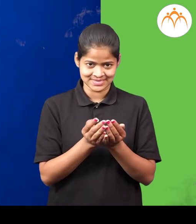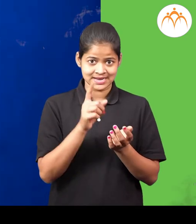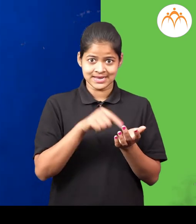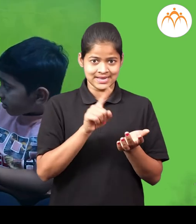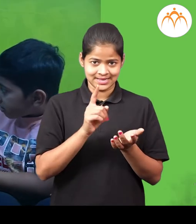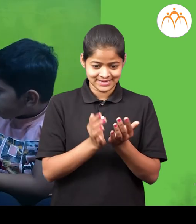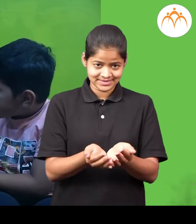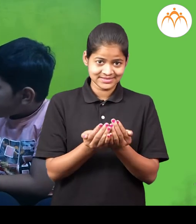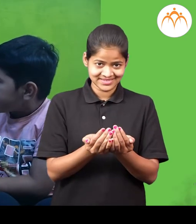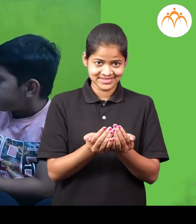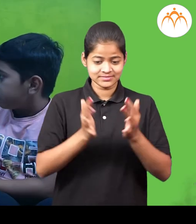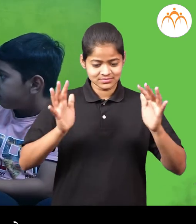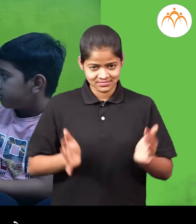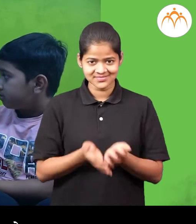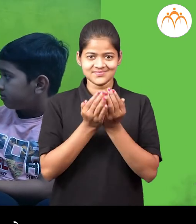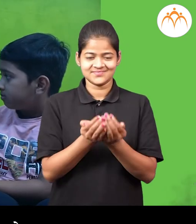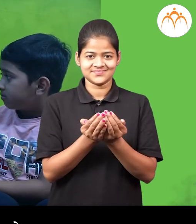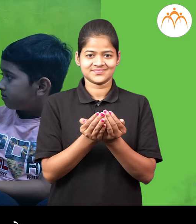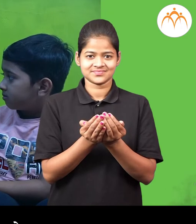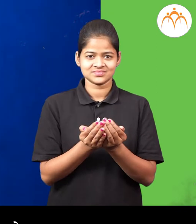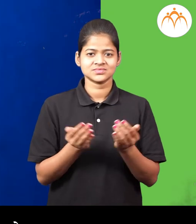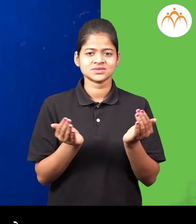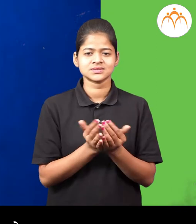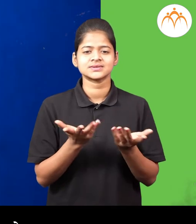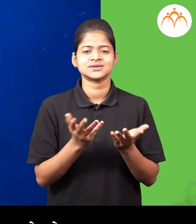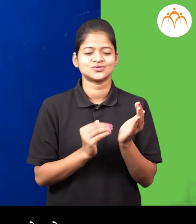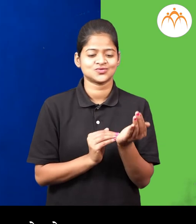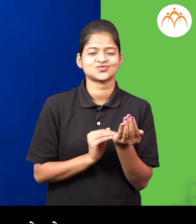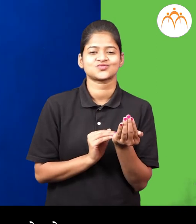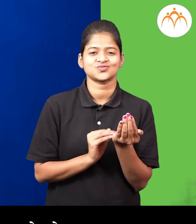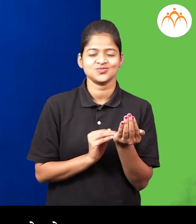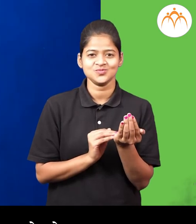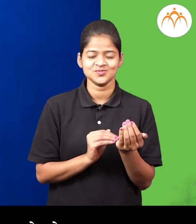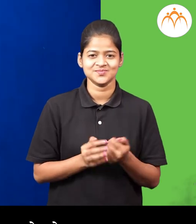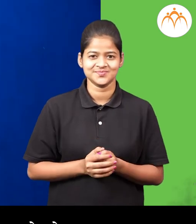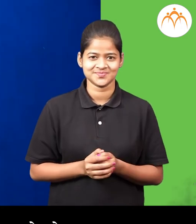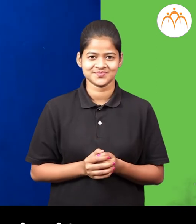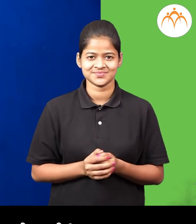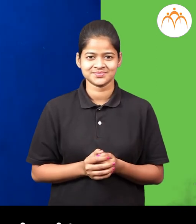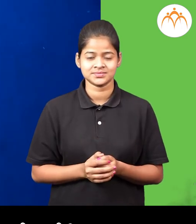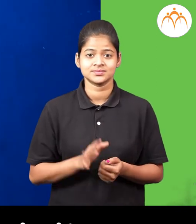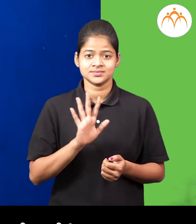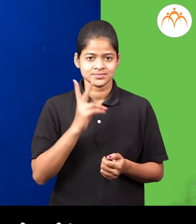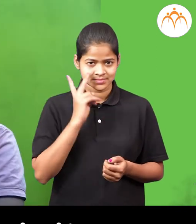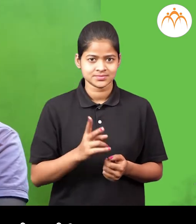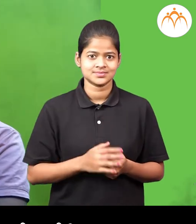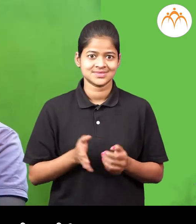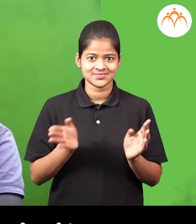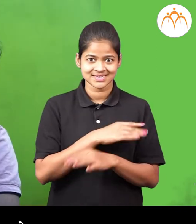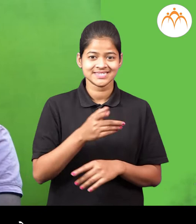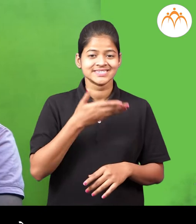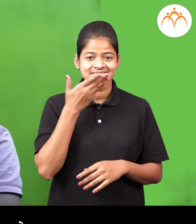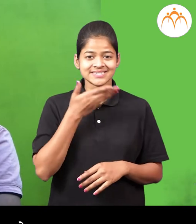दोणी हातात गेशिद। पन तुझा चोटा है ना। एक मिनिट आपन आता है सगा मोज़ूया। तुम्हाला परवाच शिकाव लेकि